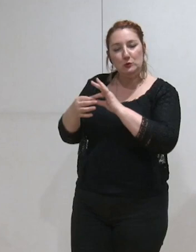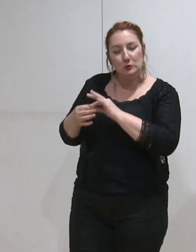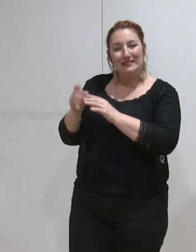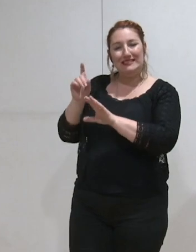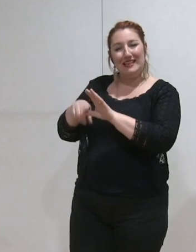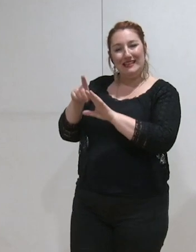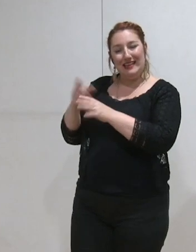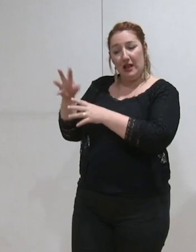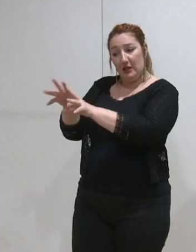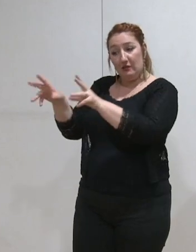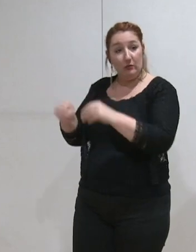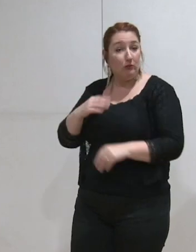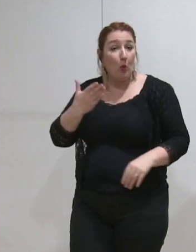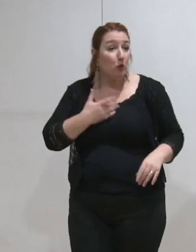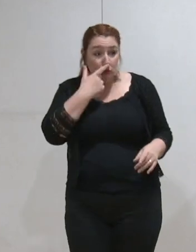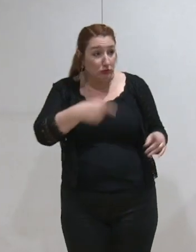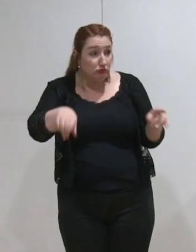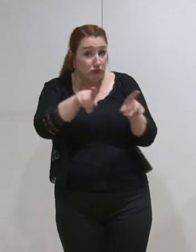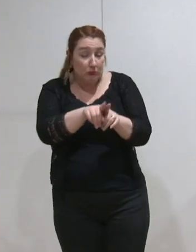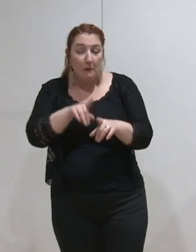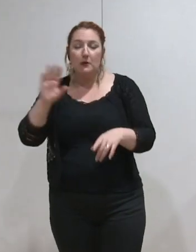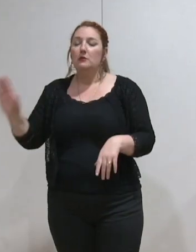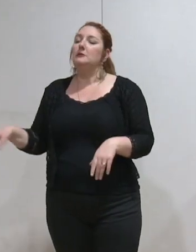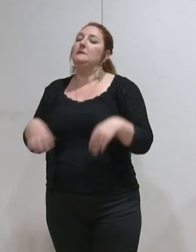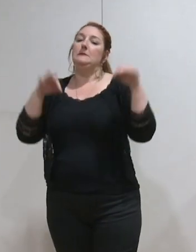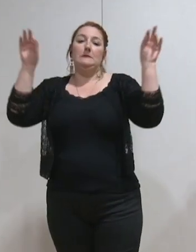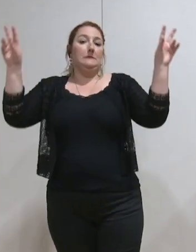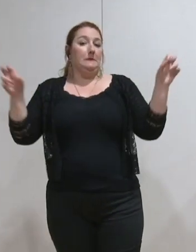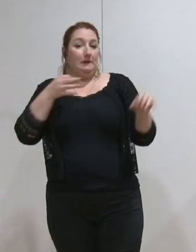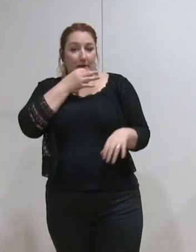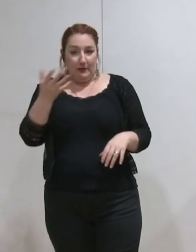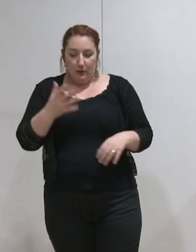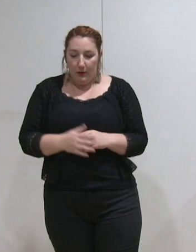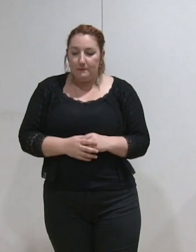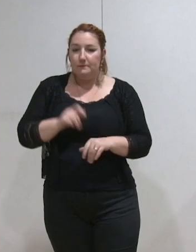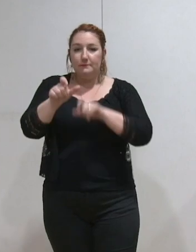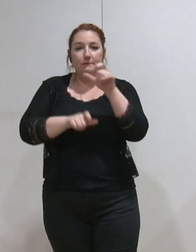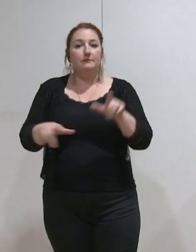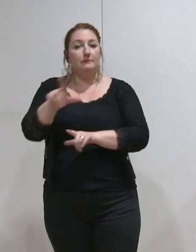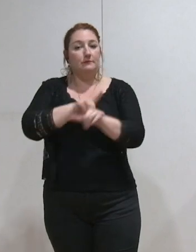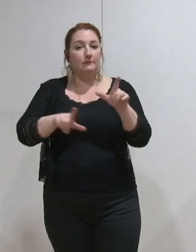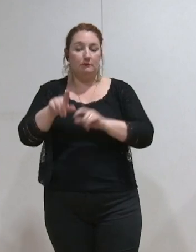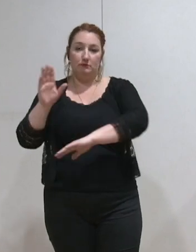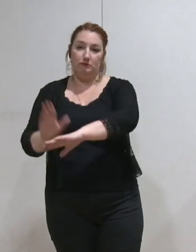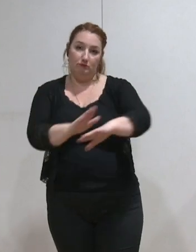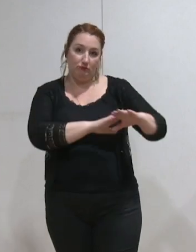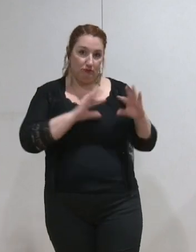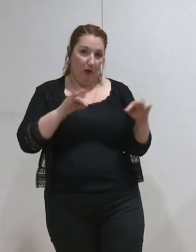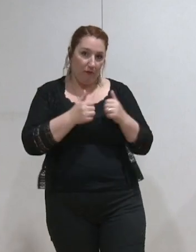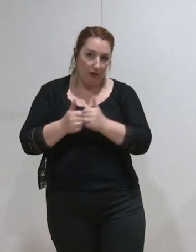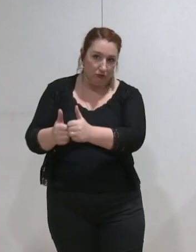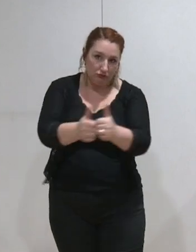chose qu'on que j'ai reçu comme comment vous tous et il dit les locataires tirent la sonette d'alarme quant aux conditions de vivre ensemble